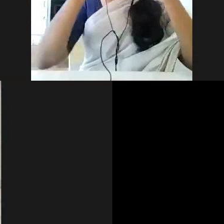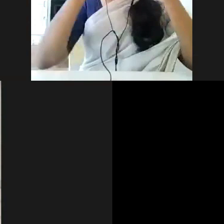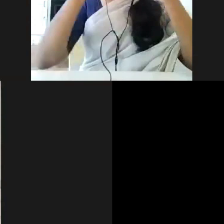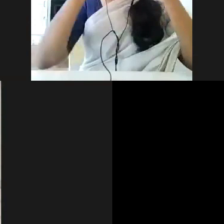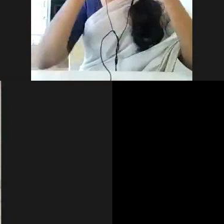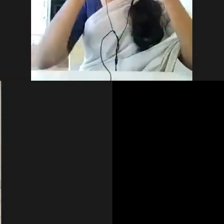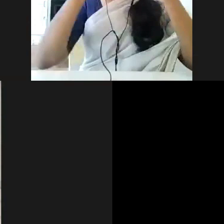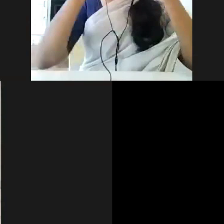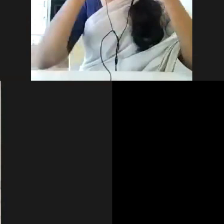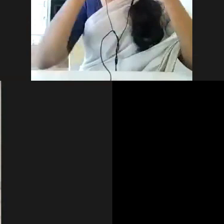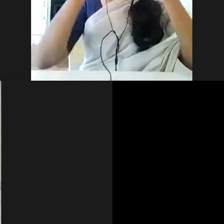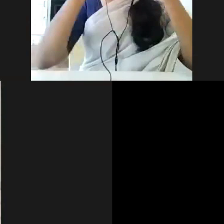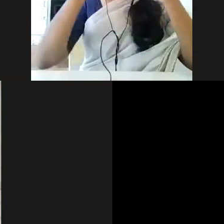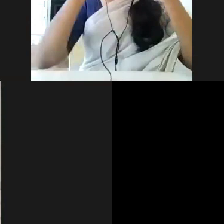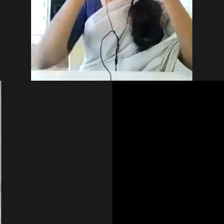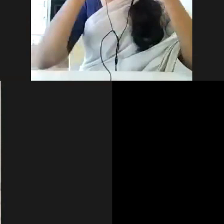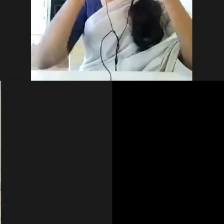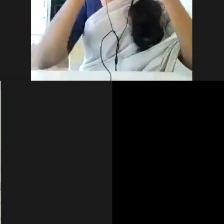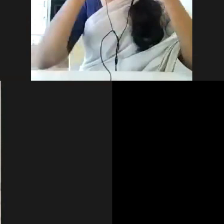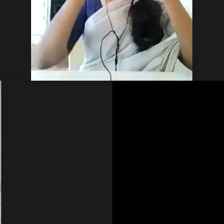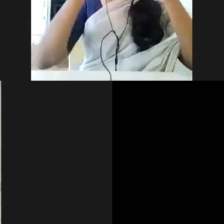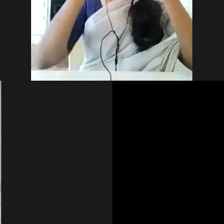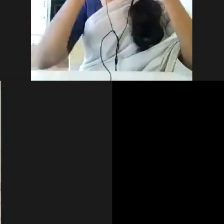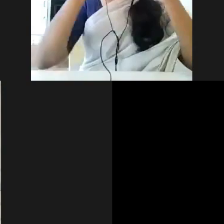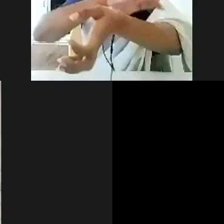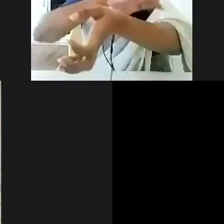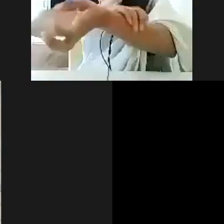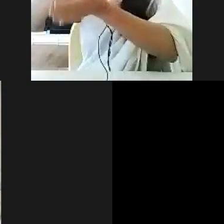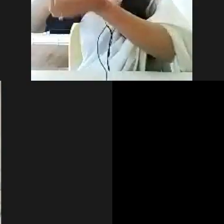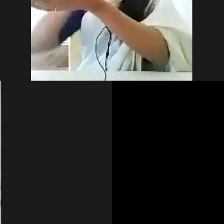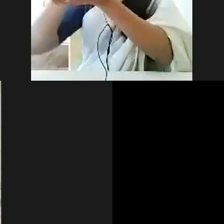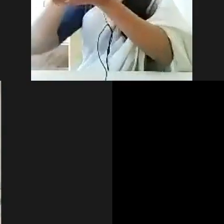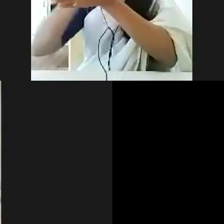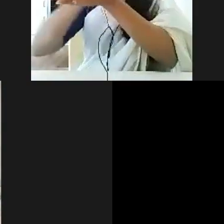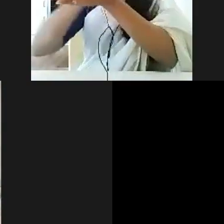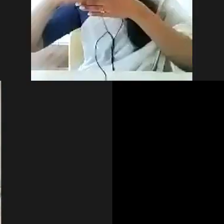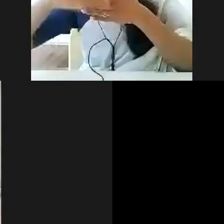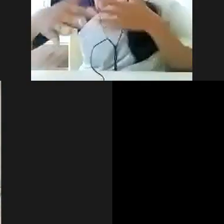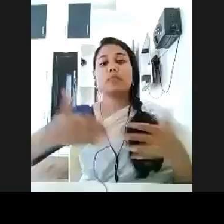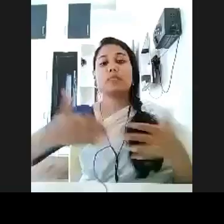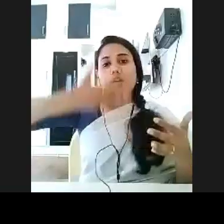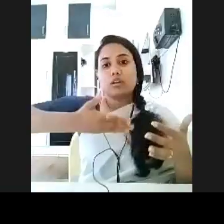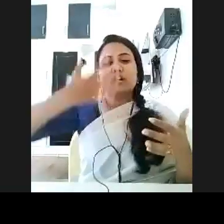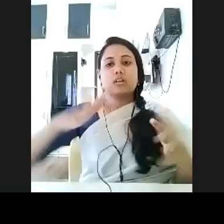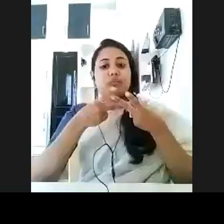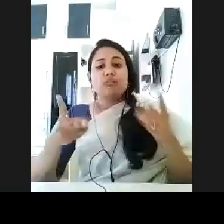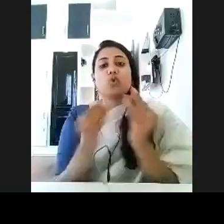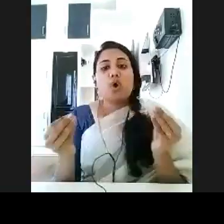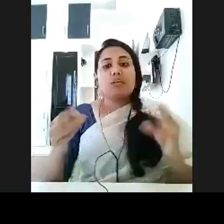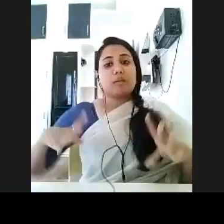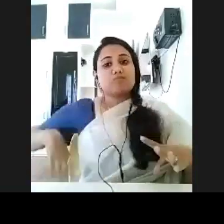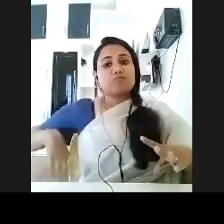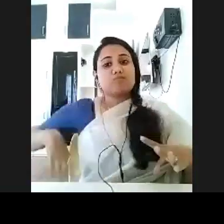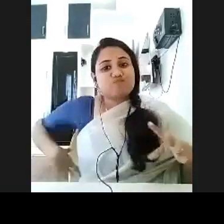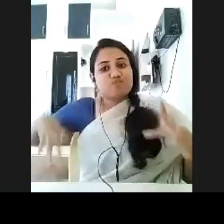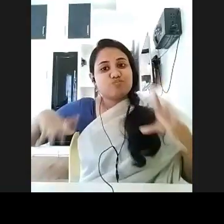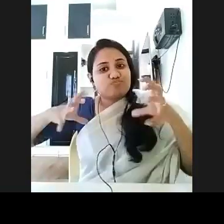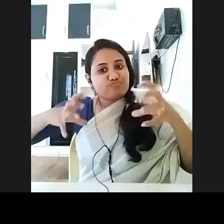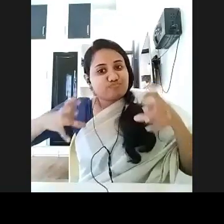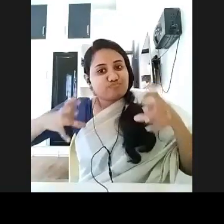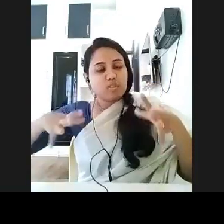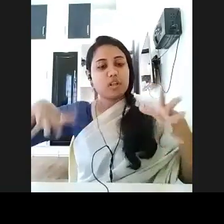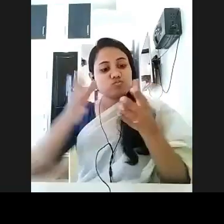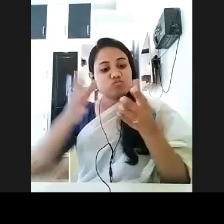ഇവരുടെ റെസ്പിറേറ്ററി കെയർ പറയുന്ന ബ്രീതിങ് ഇഷ്യൂസ് ഒക്കെ സോർട്ട് ഔട്ട് ചെയ്യുന്ന കെയറും കാര്യങ്ങളും, പിന്നെ ഹിപ്പിൻ്റെ ടൈപ്പ് 2 ഇരിക്കുന്ന